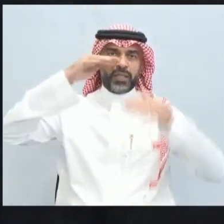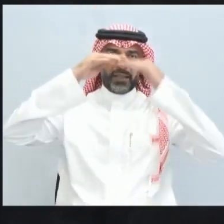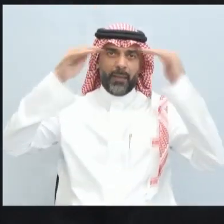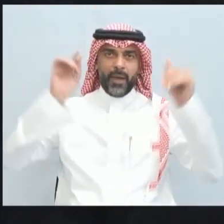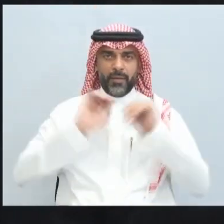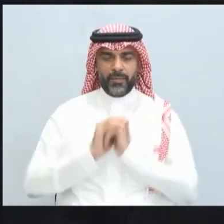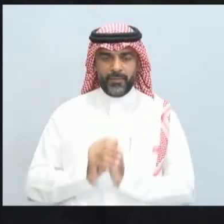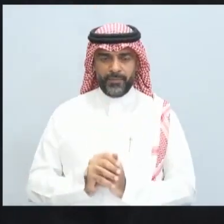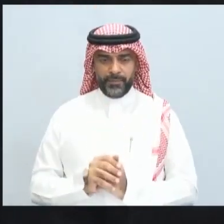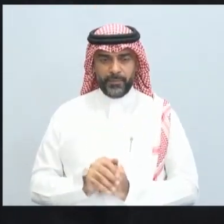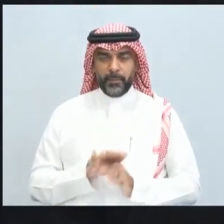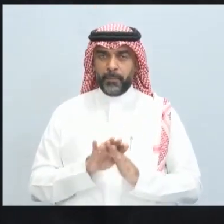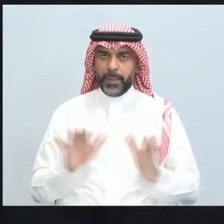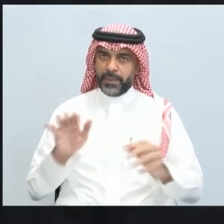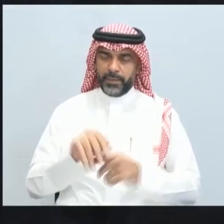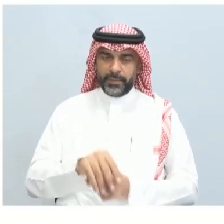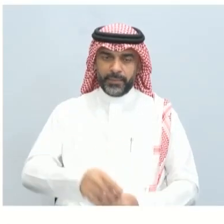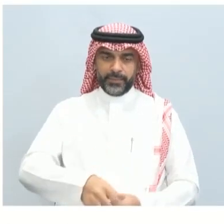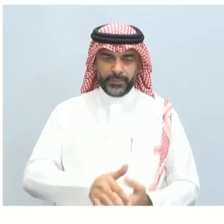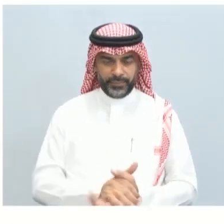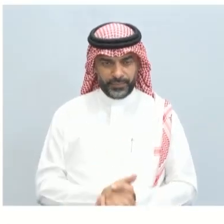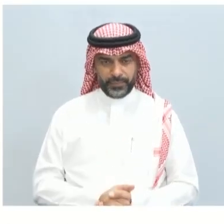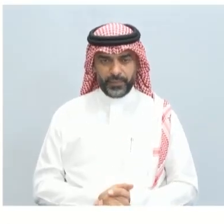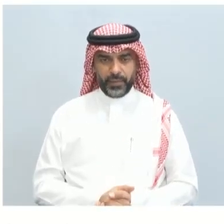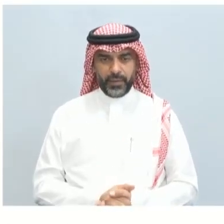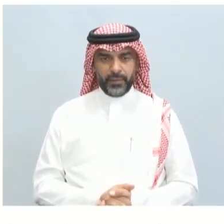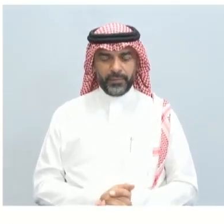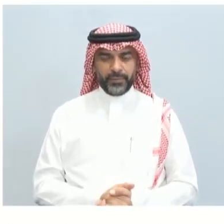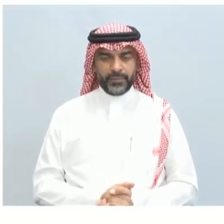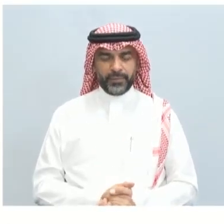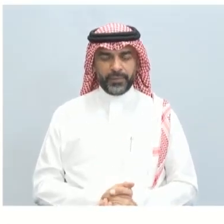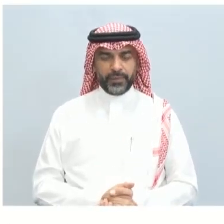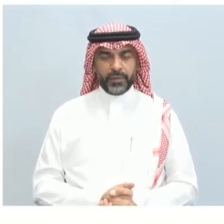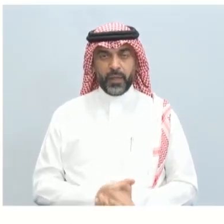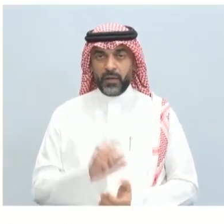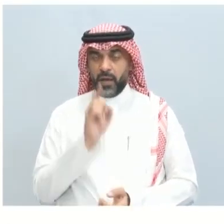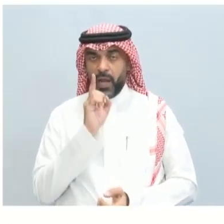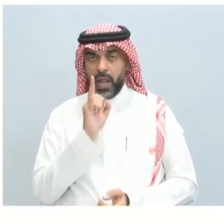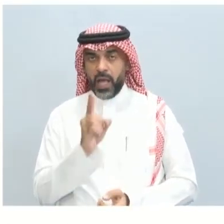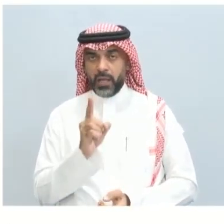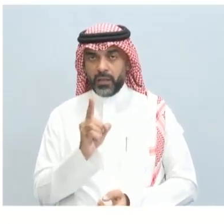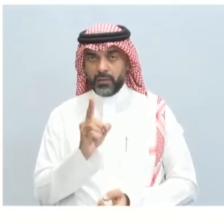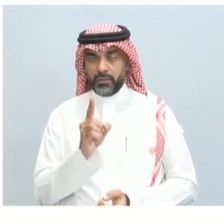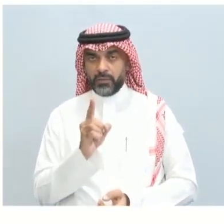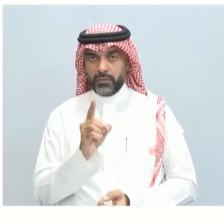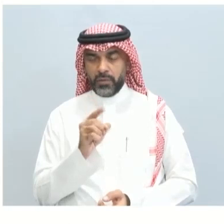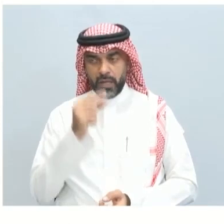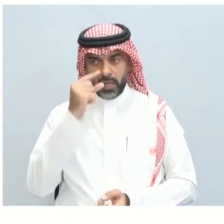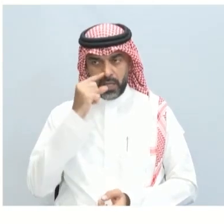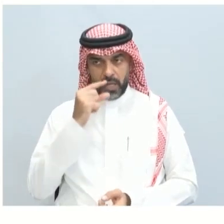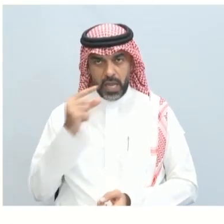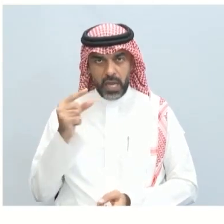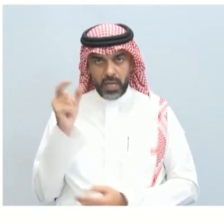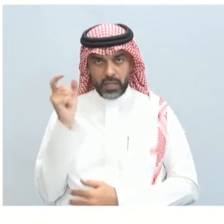خص الله بها عيسى بن مريم عليه السلام لكن حذر الشرع